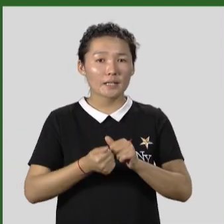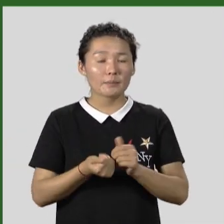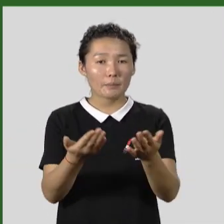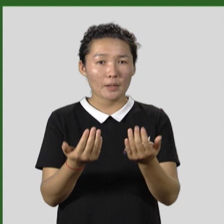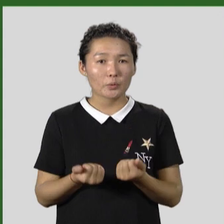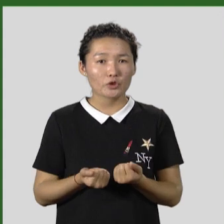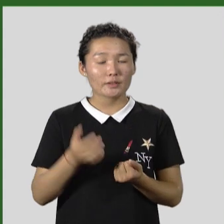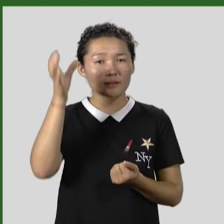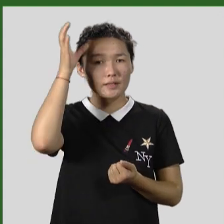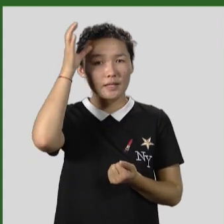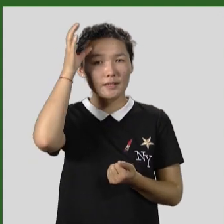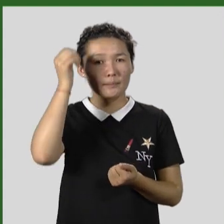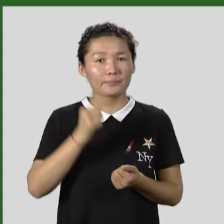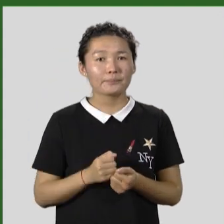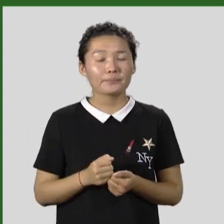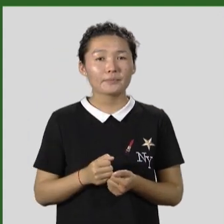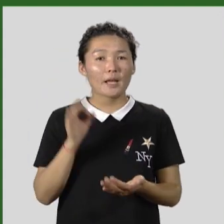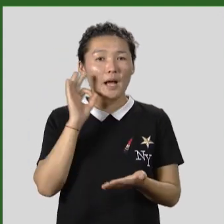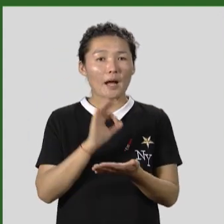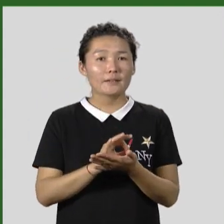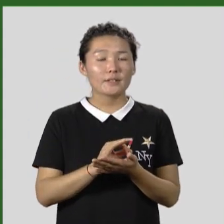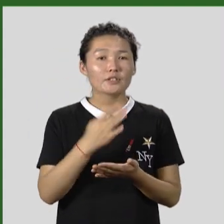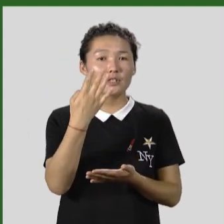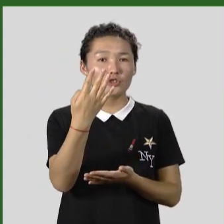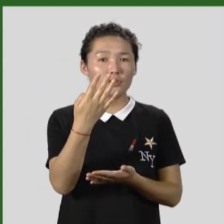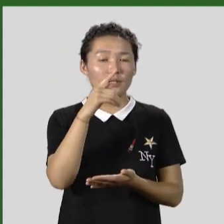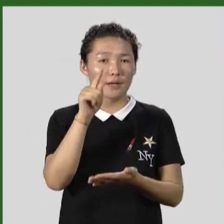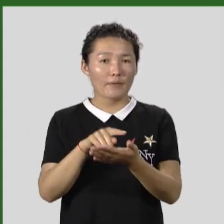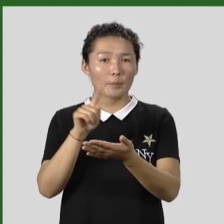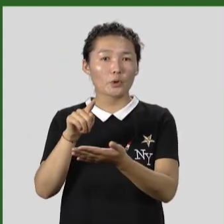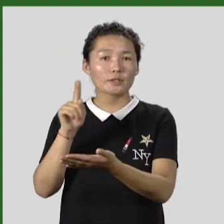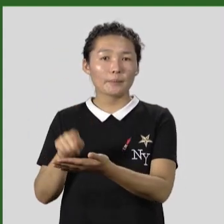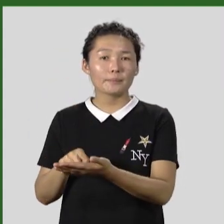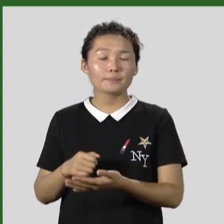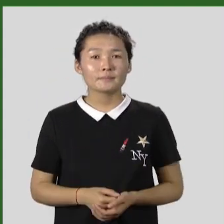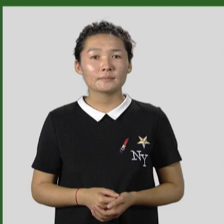полученные знания. Ответьте на 4 вопроса.